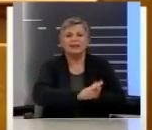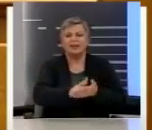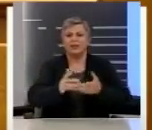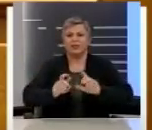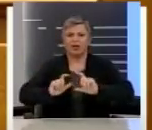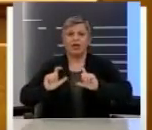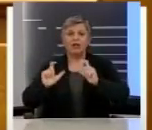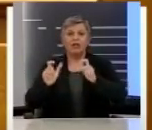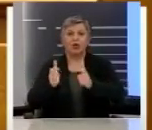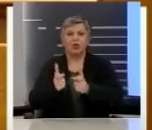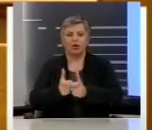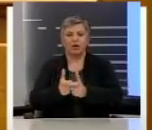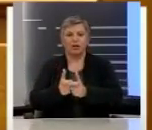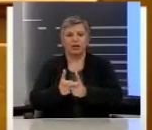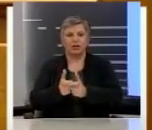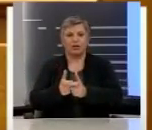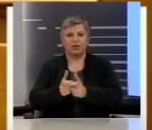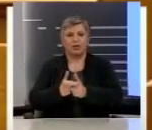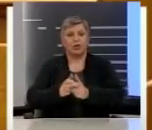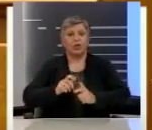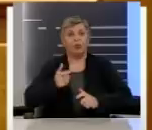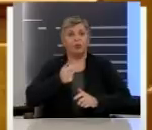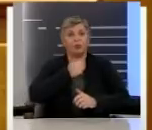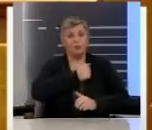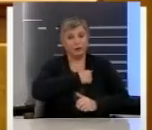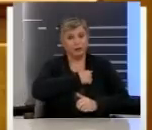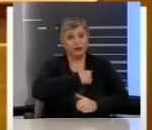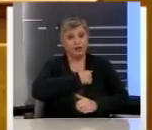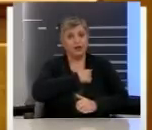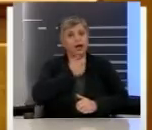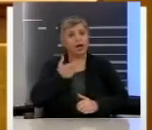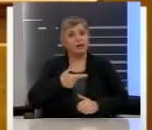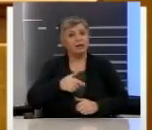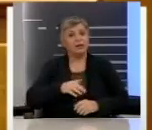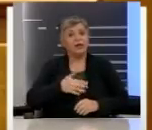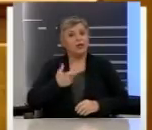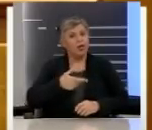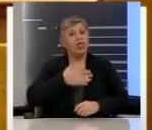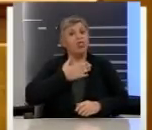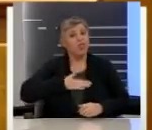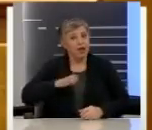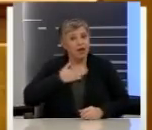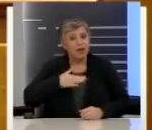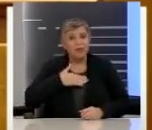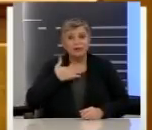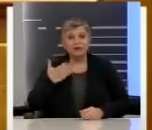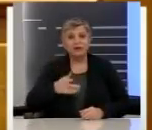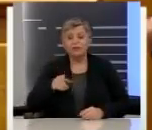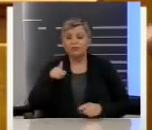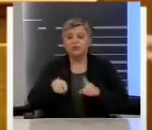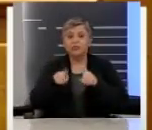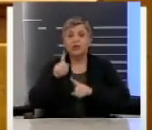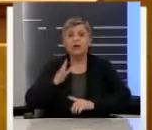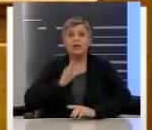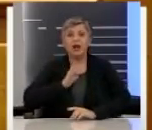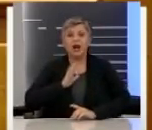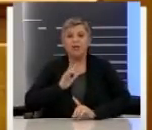οικογένειας δεν μπορεί να επιτάσει να μένουν άνθρωποι στο περιθώριο ή να